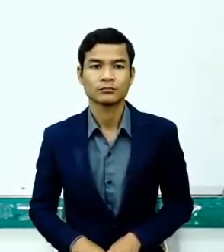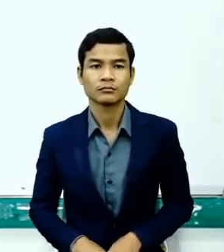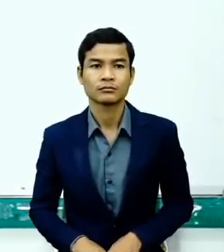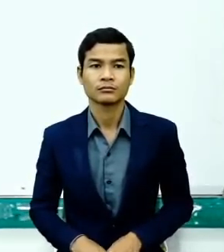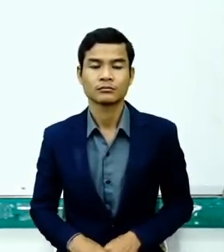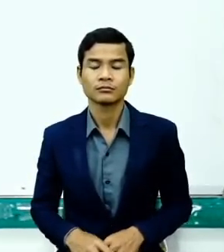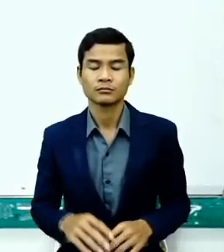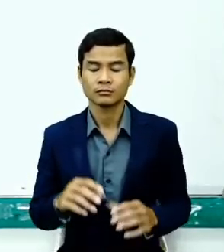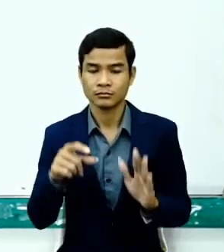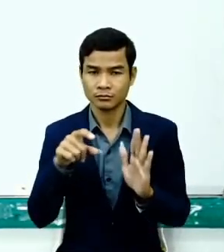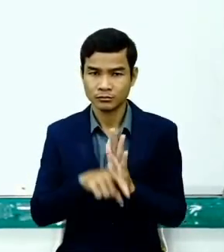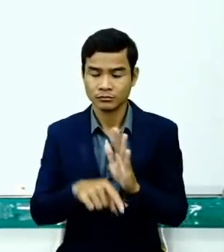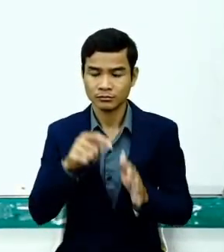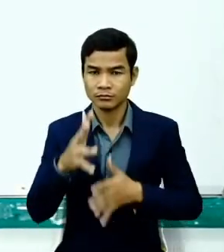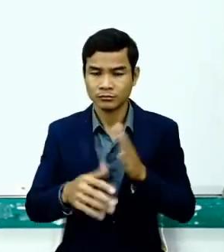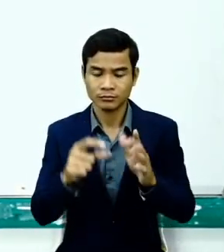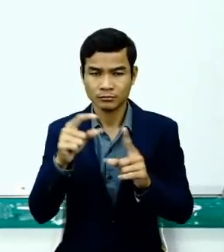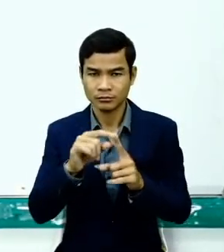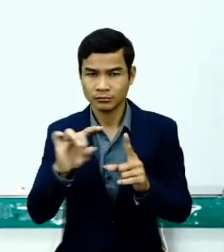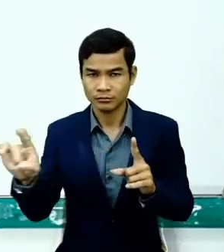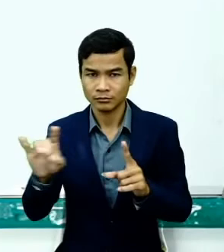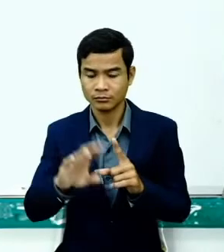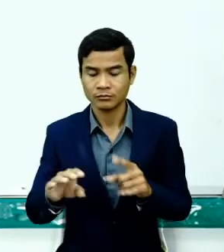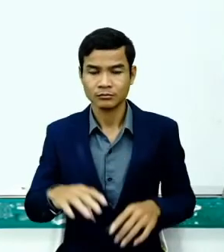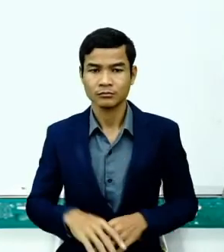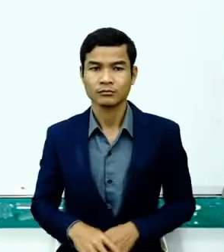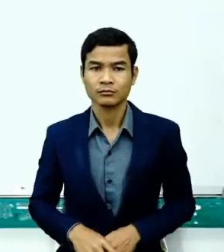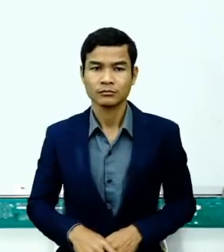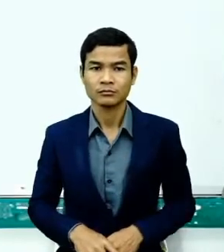ចាការអានព្យាង្គអញ្ចឹងយើងបិទការអានព្យាង្គសិន